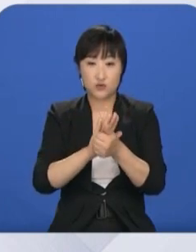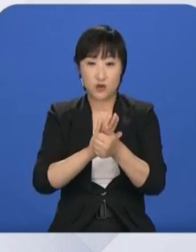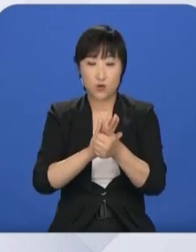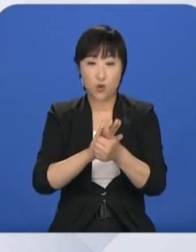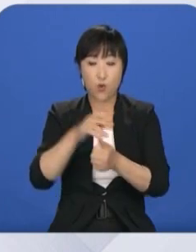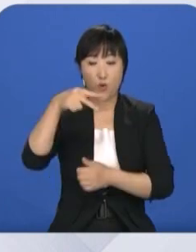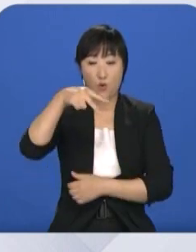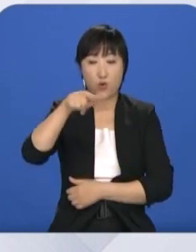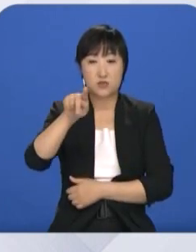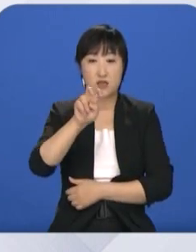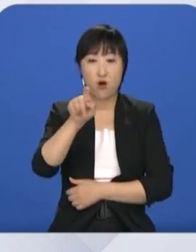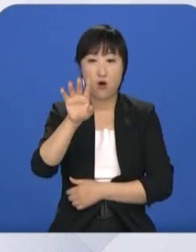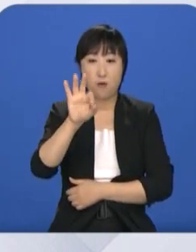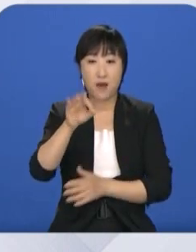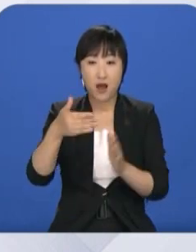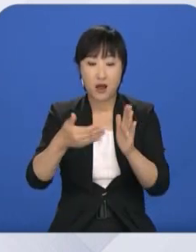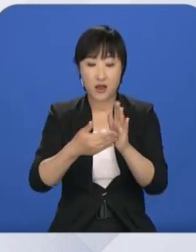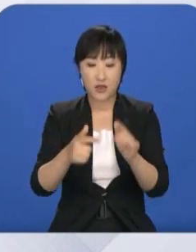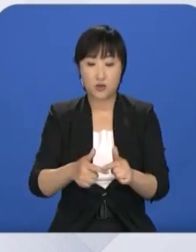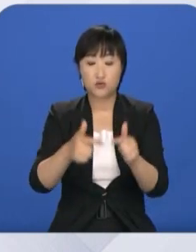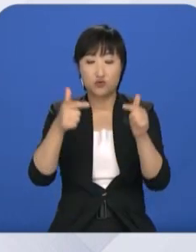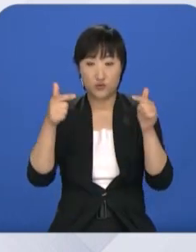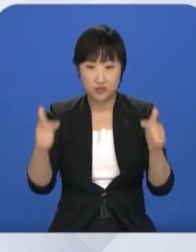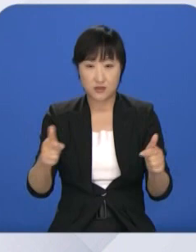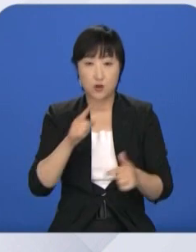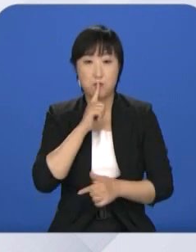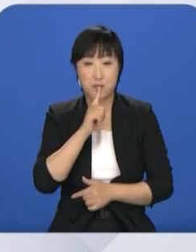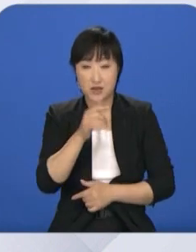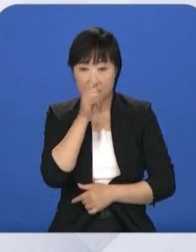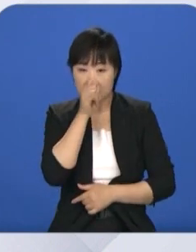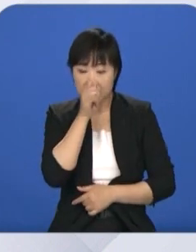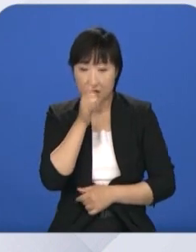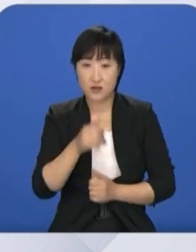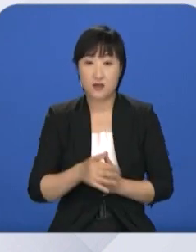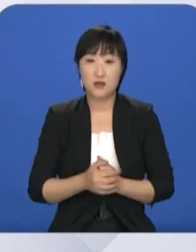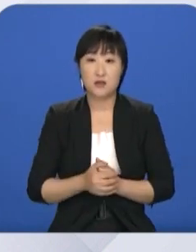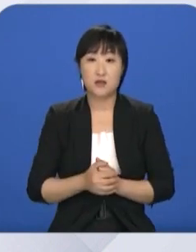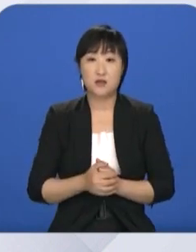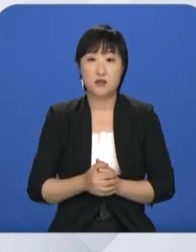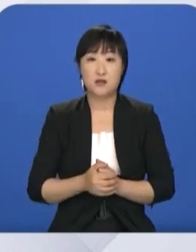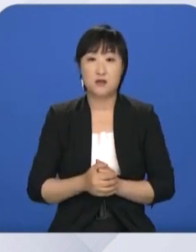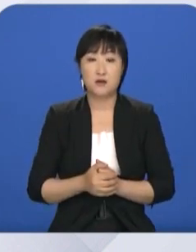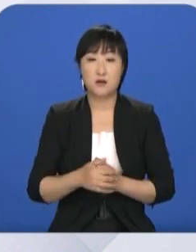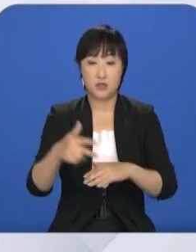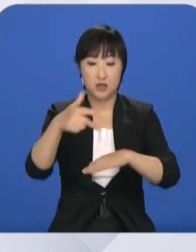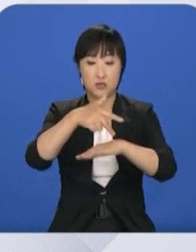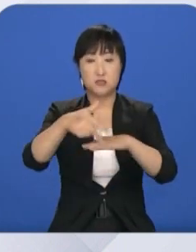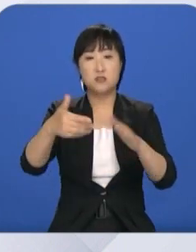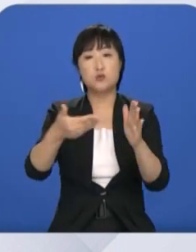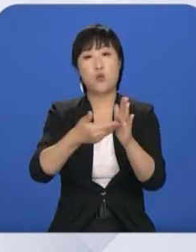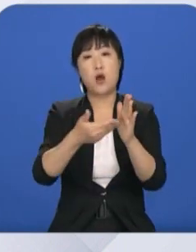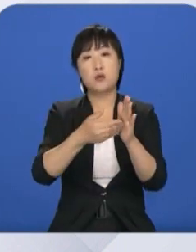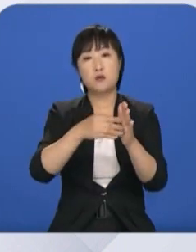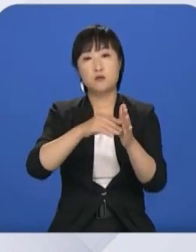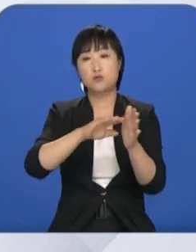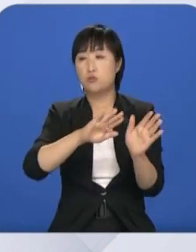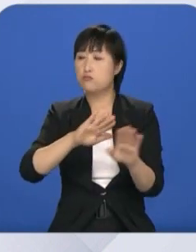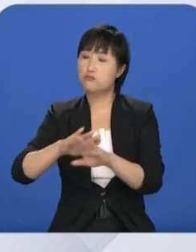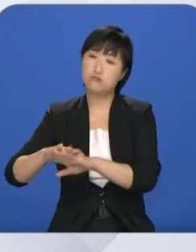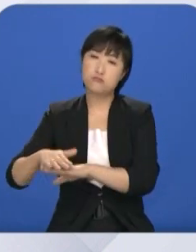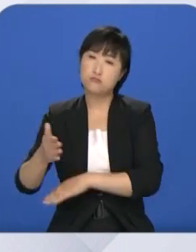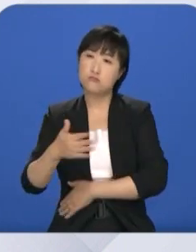임해 서망학 의왕기능 확충 사업을 추진하신다고 그랬는데 아마 이제 그 진도항이 빠져